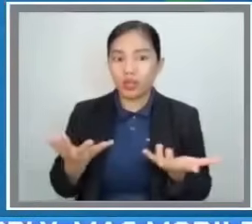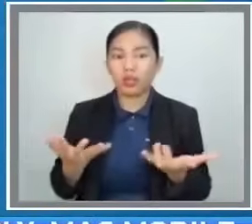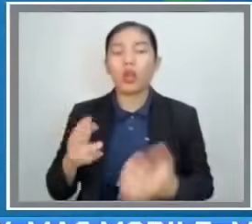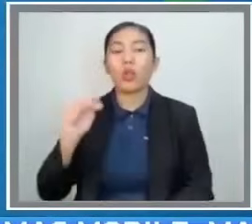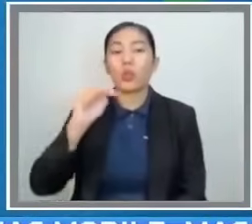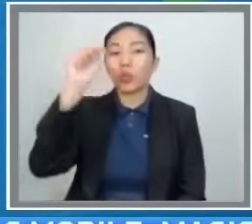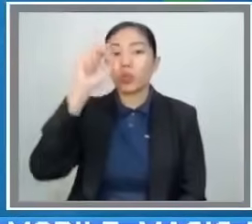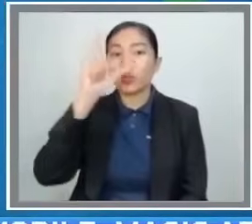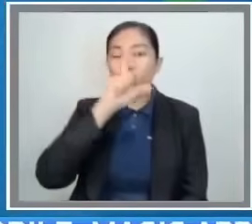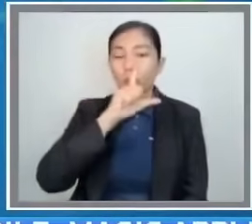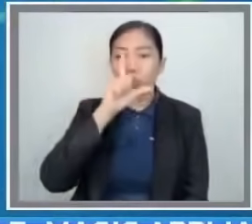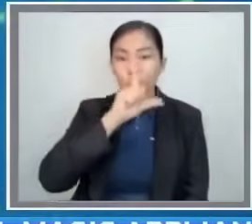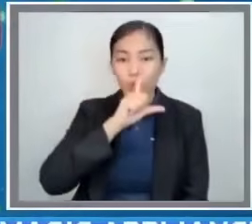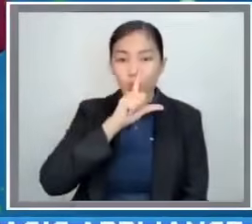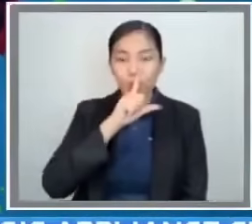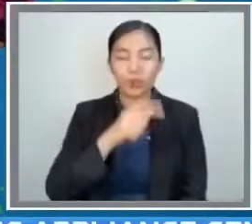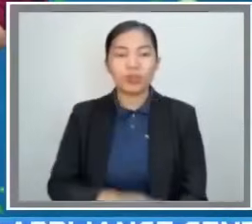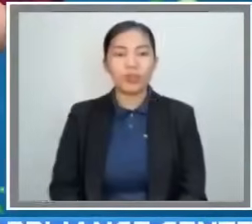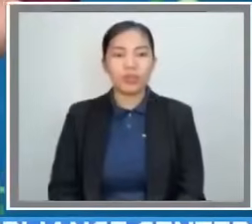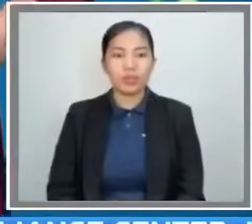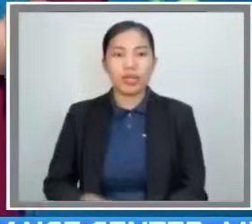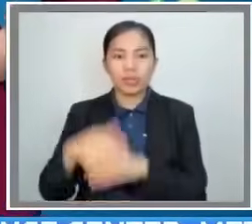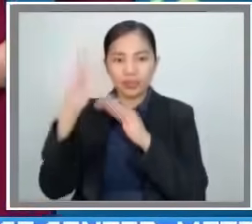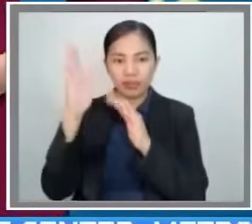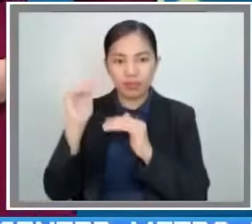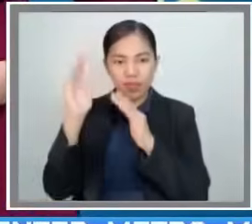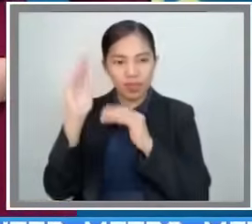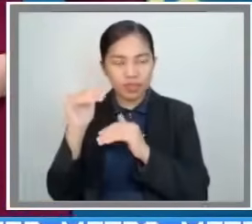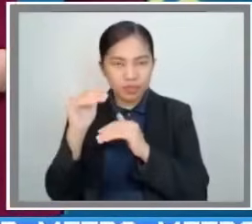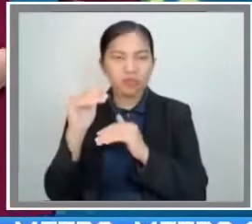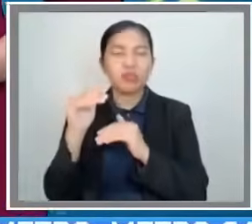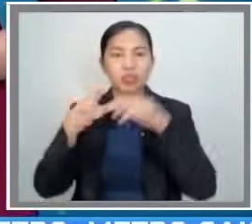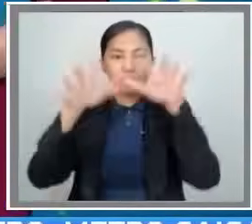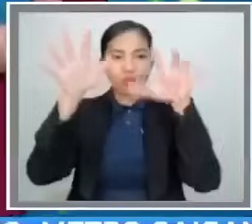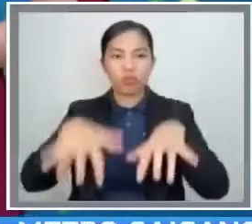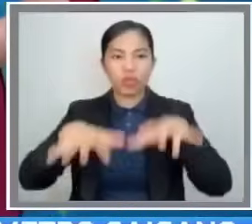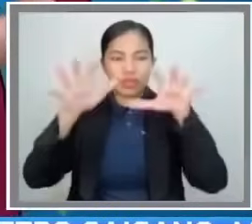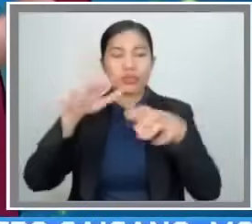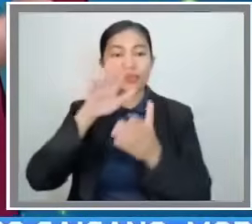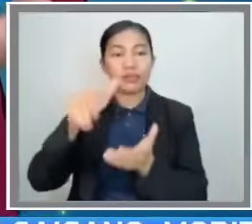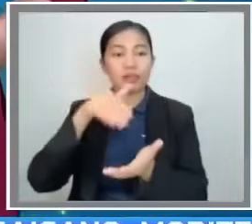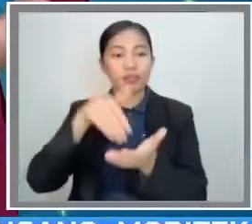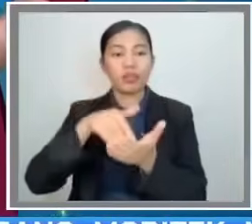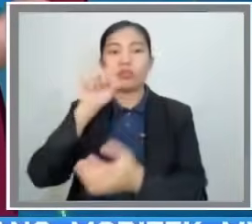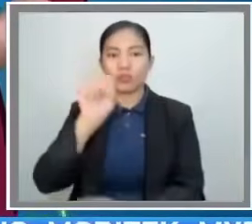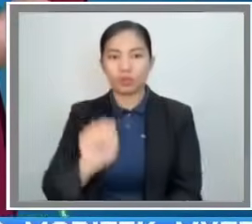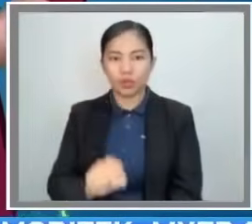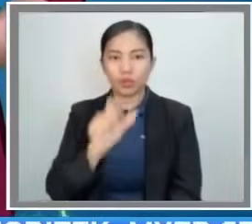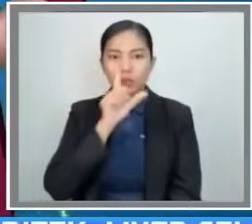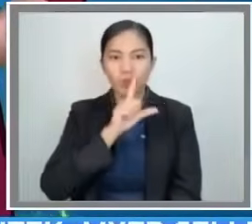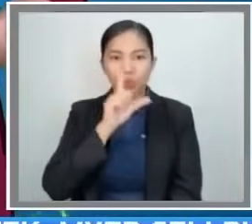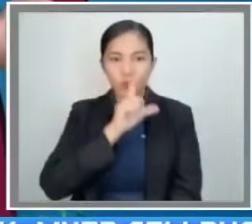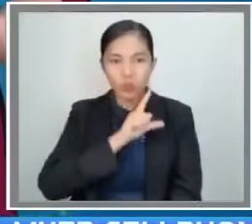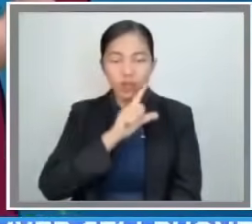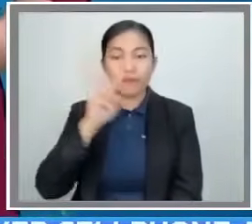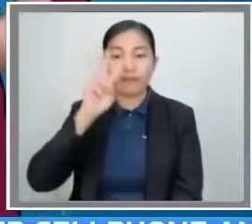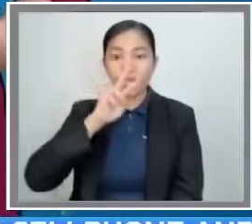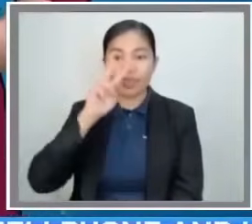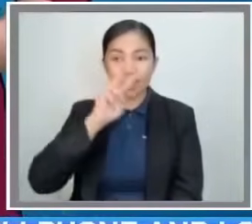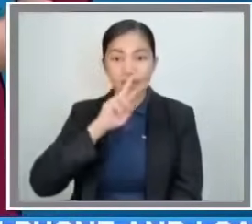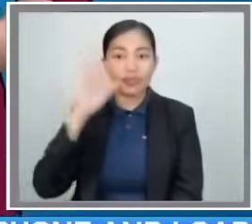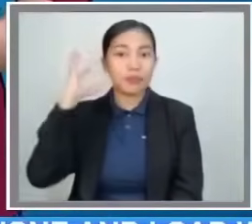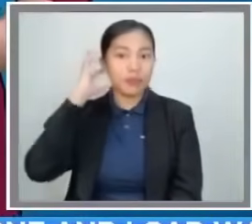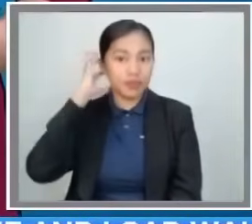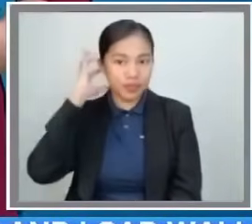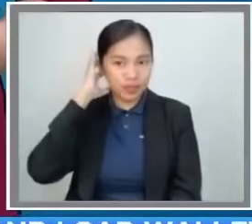susunod na oras. Asahan din ang ulan sa ilang panig ng Central at Southern Luzon, maging sa Visayas at Mindanao.